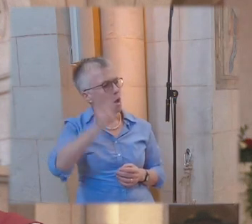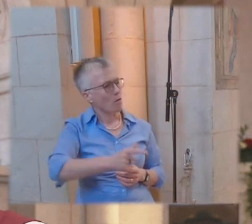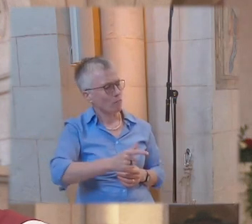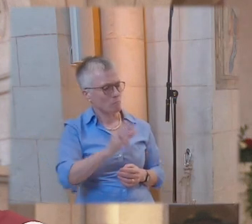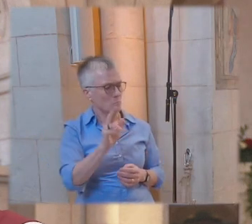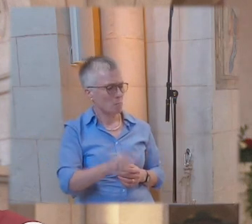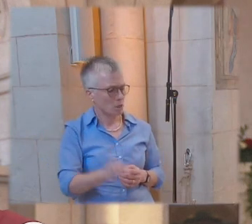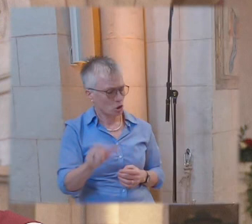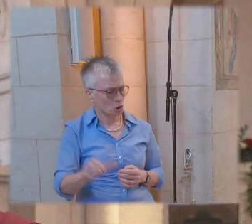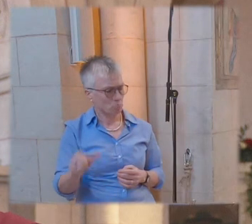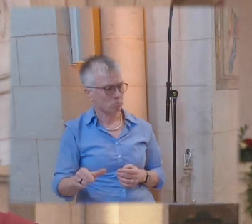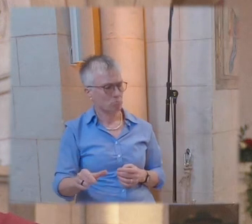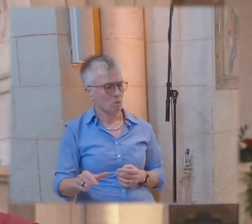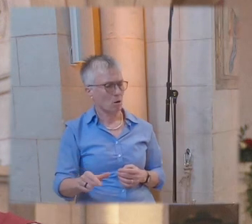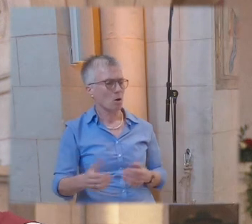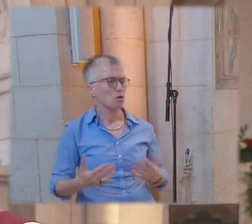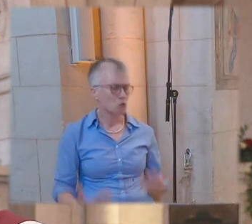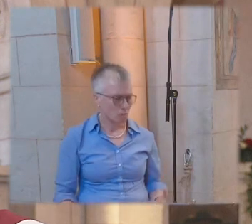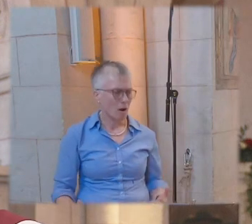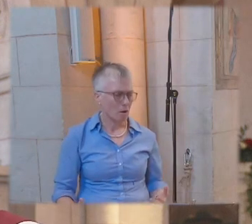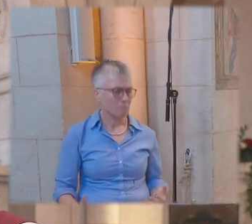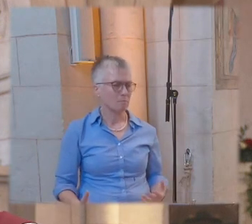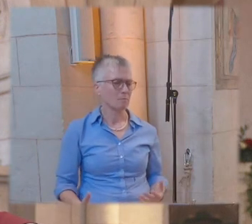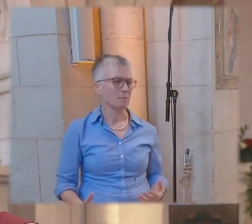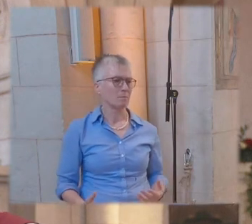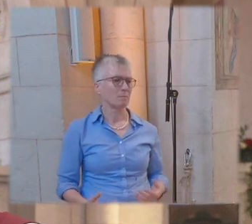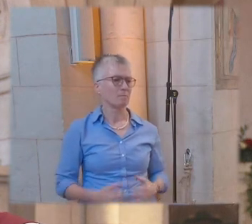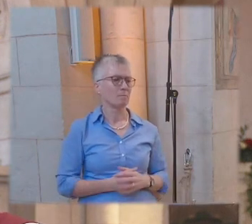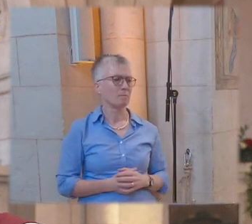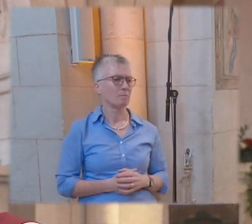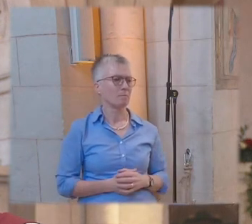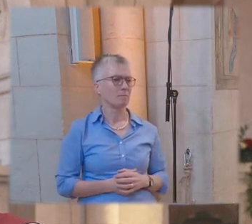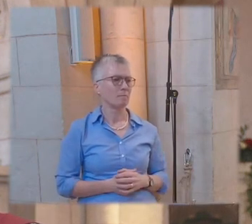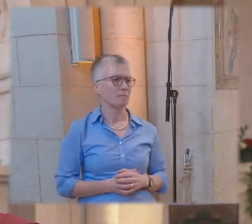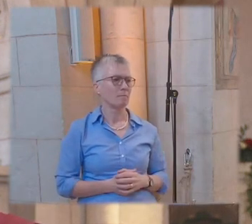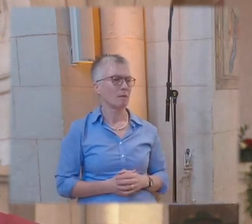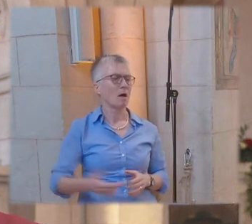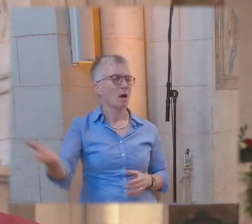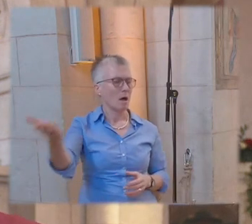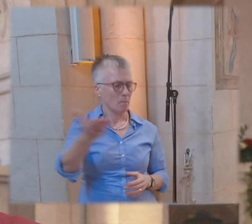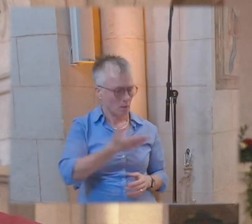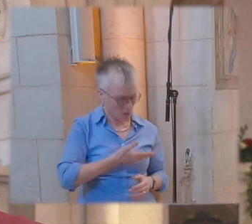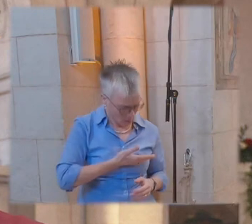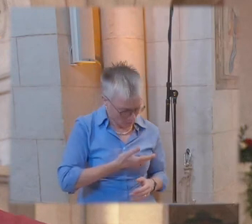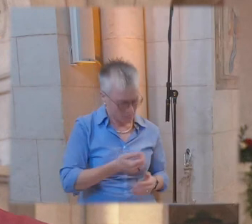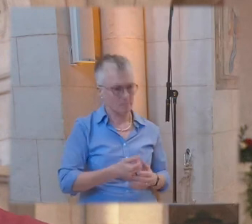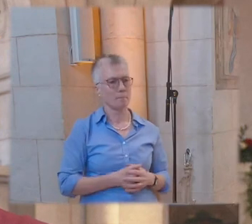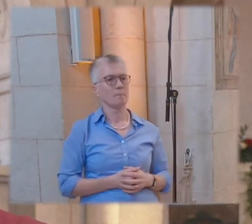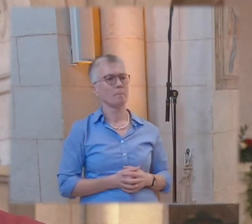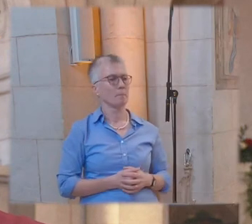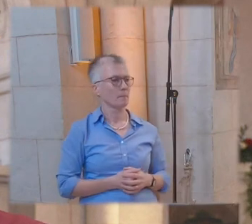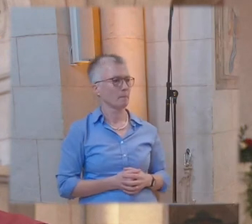sind, nur ein Hauch, der vergeht und nicht